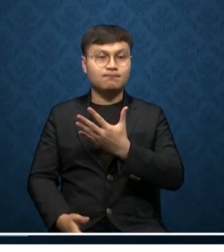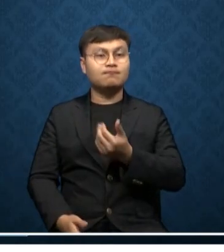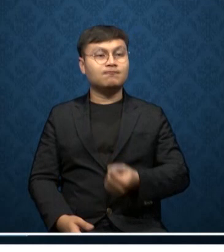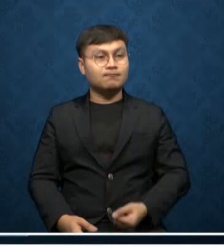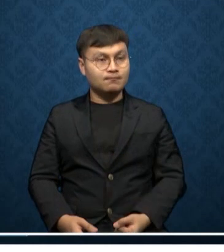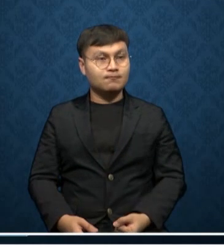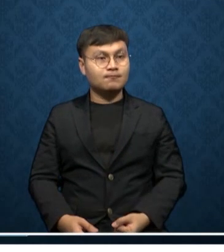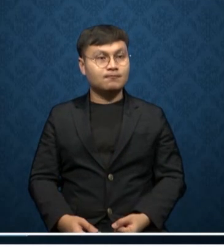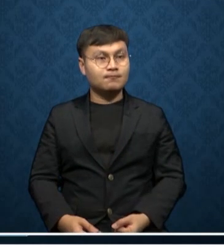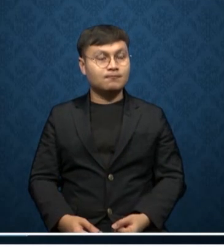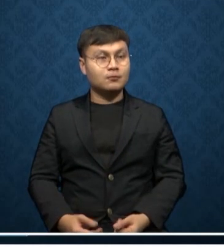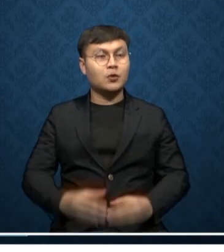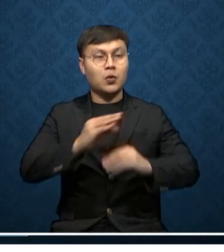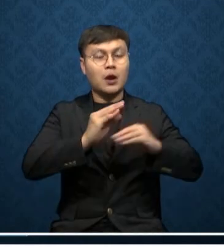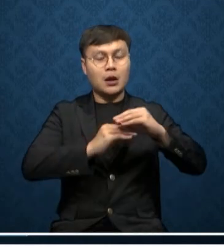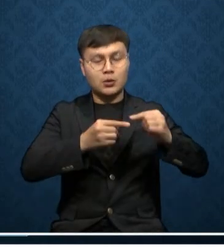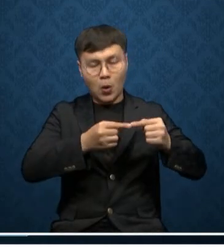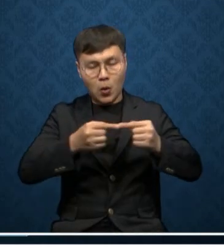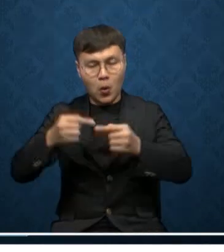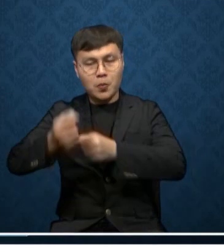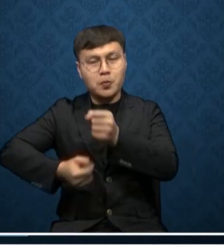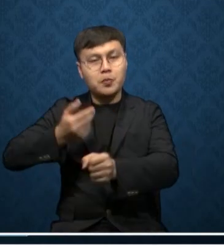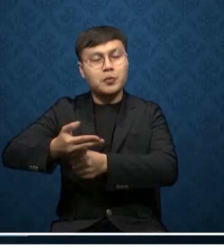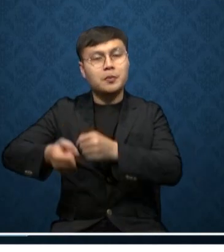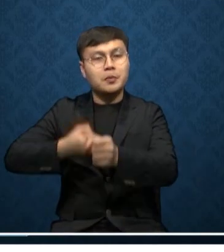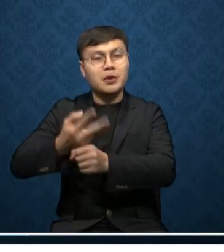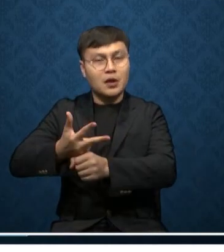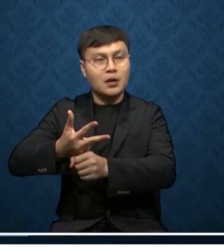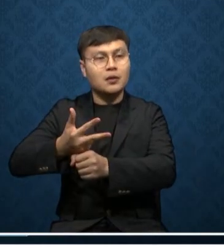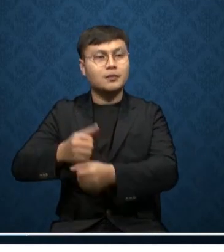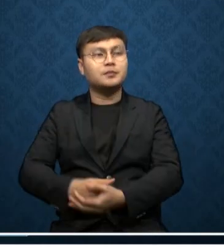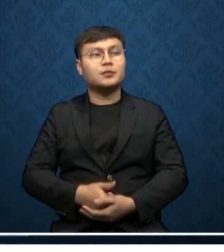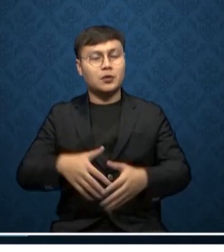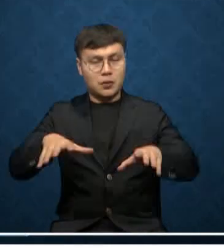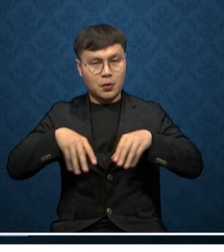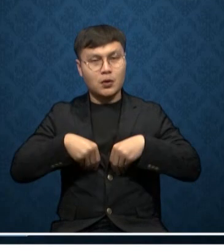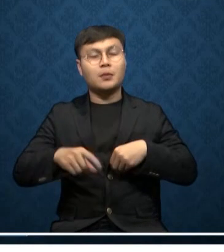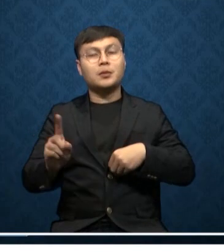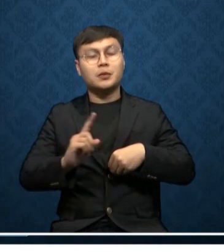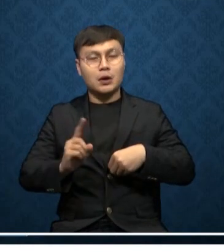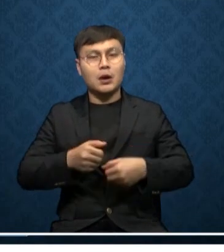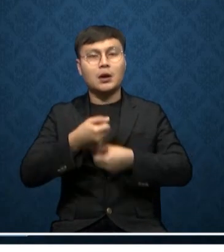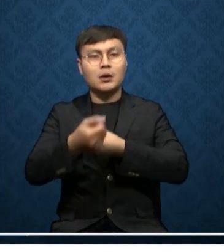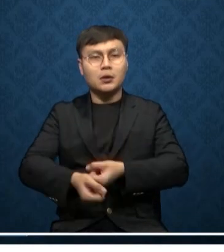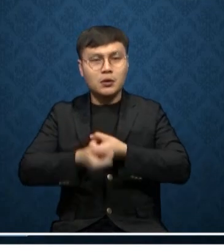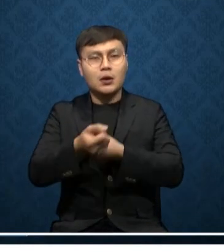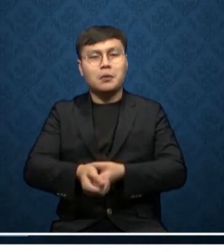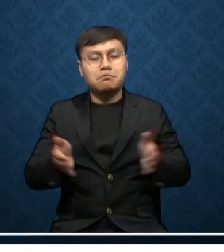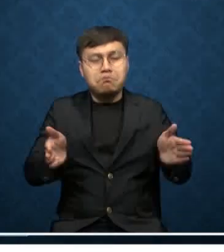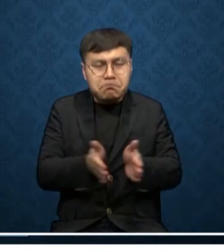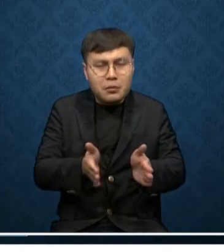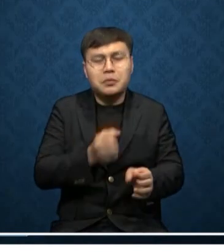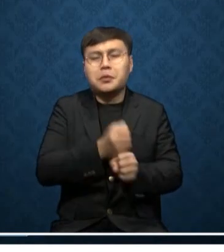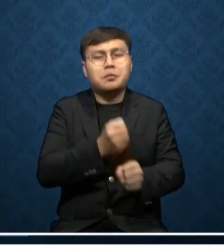การต่อเนื่อง 3ปีโดยเฉพาะยิ่งโครงการต่อเนื่องระยะยาวที่เราต้องยอมรับครับท่านประธานครับว่าภาคเกษตรปีเดียวหรือกิจกรรมในช่วงระยะสั้นนี่ไม่สามารถ